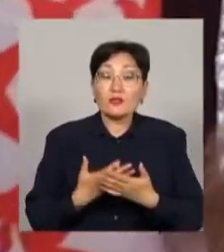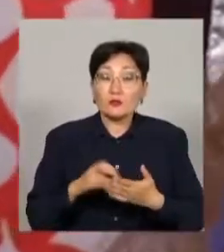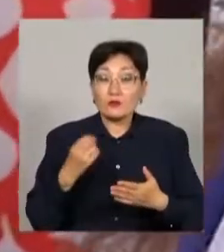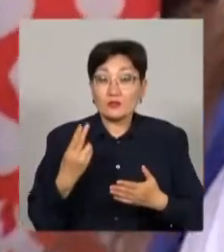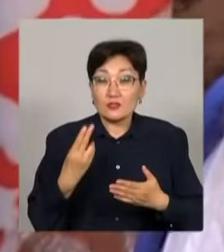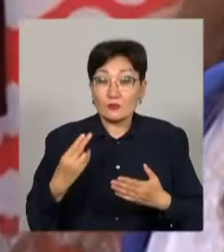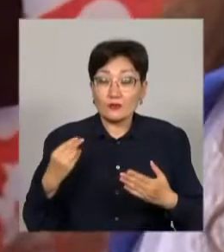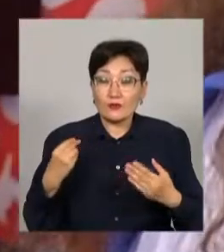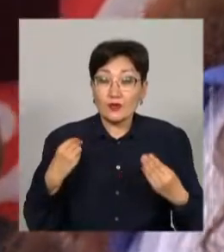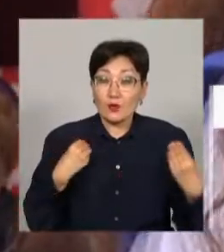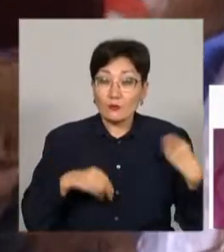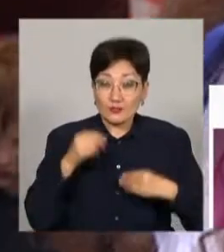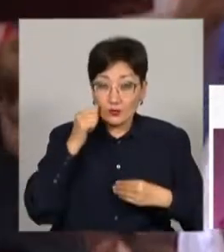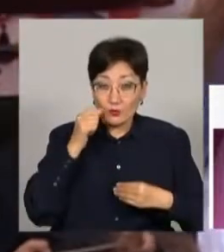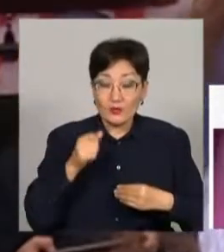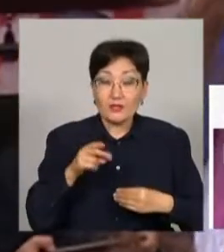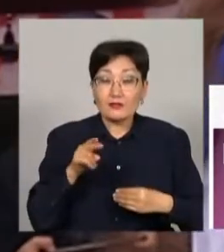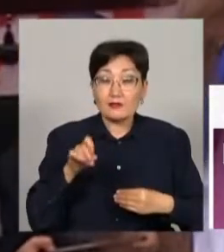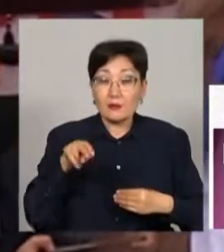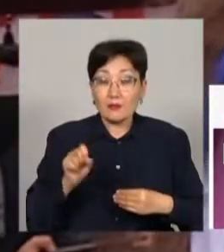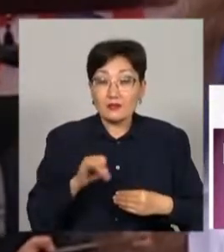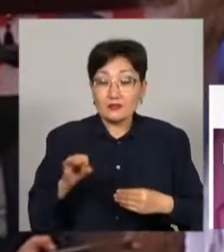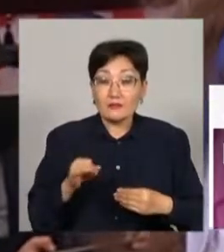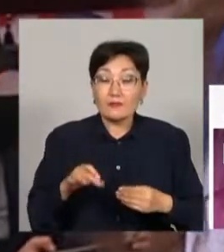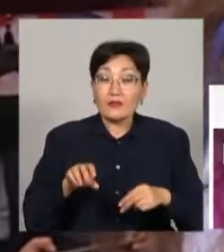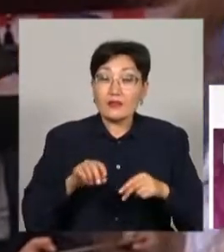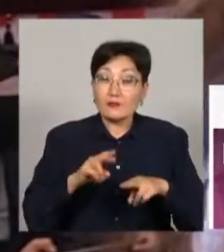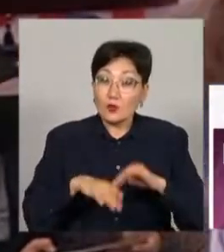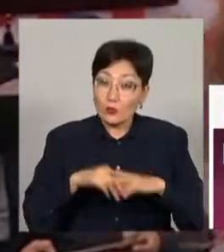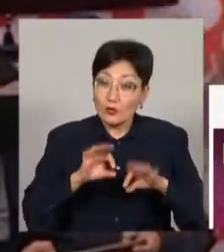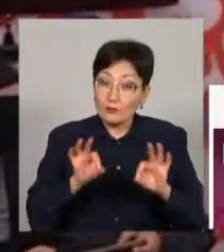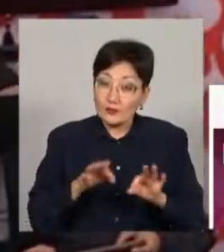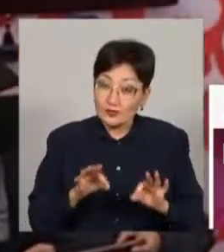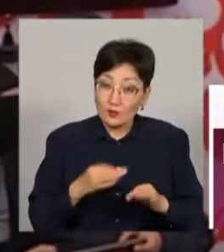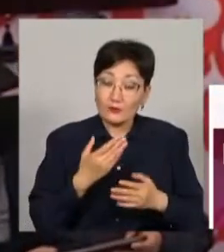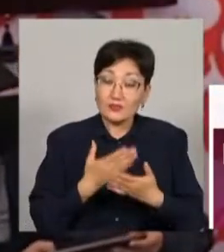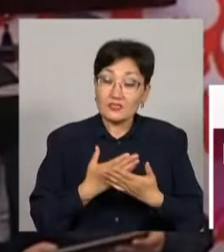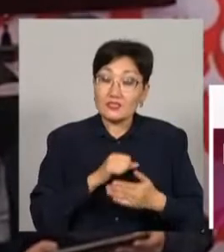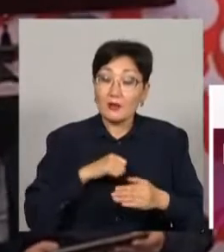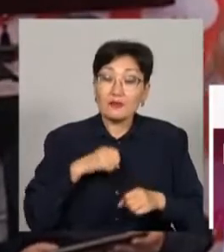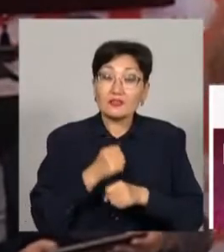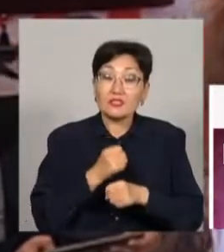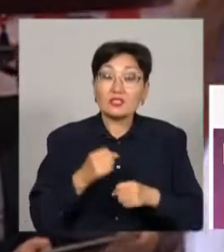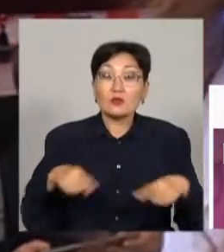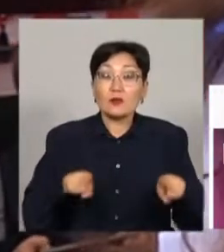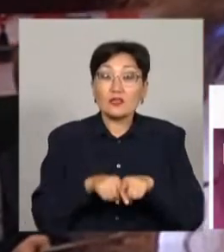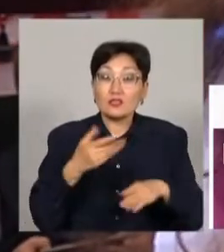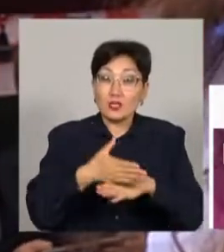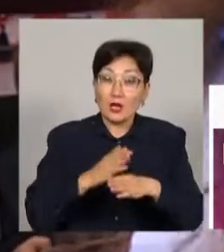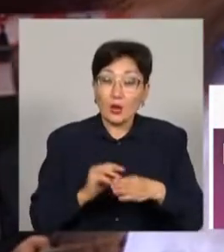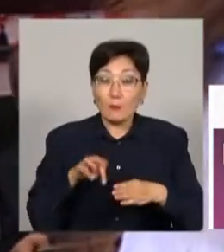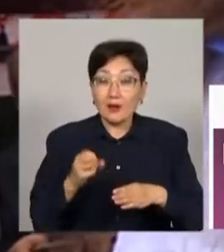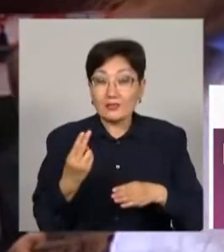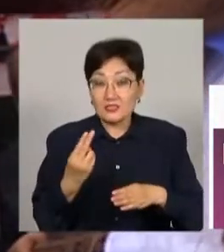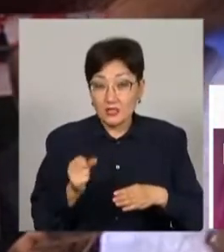национальный убор мужской, называется кипа. Его мы вязали сами, наш ручной кружок. Также хлеб, маца,